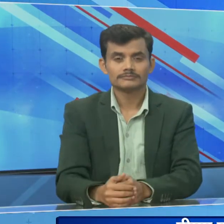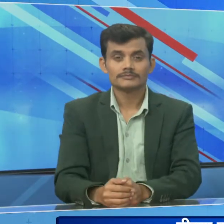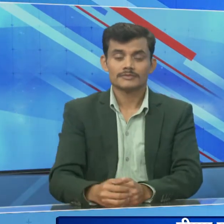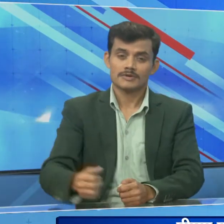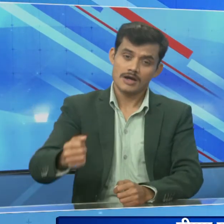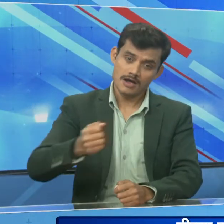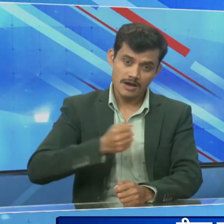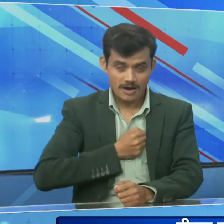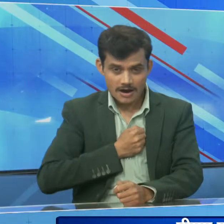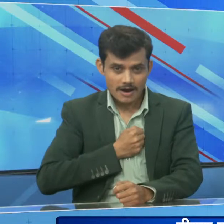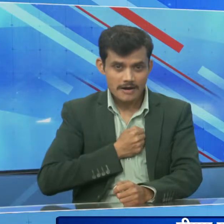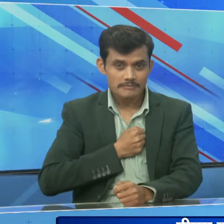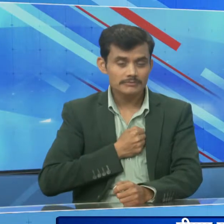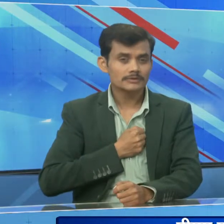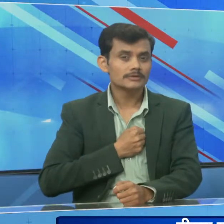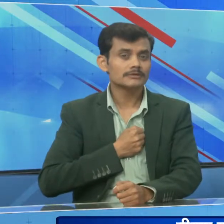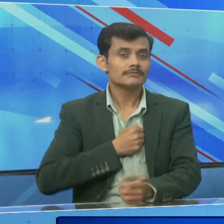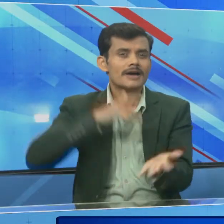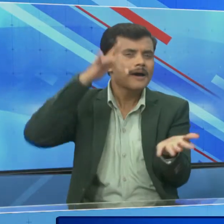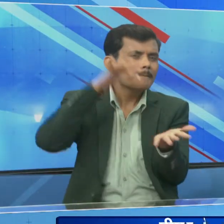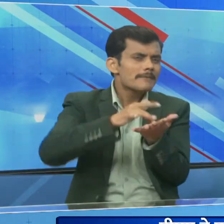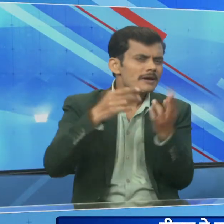अपनी खानदानी सीट पर